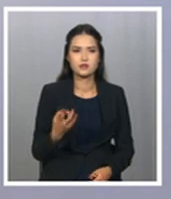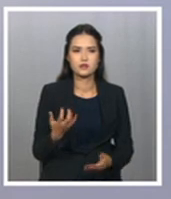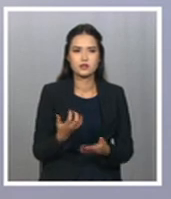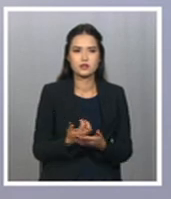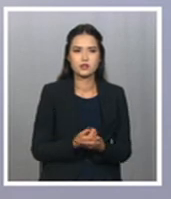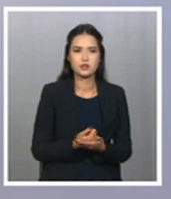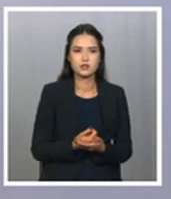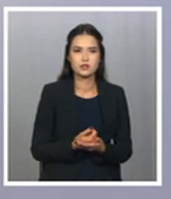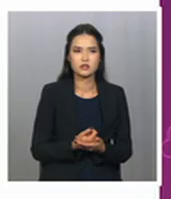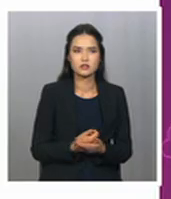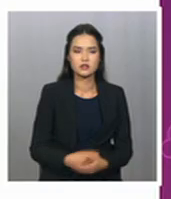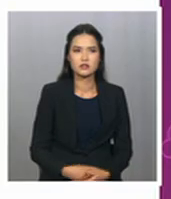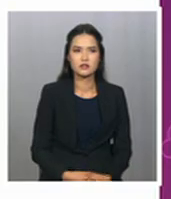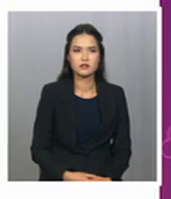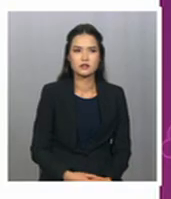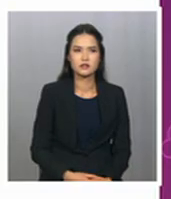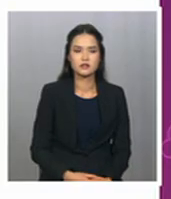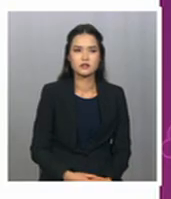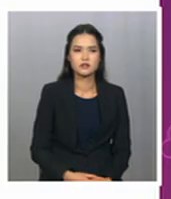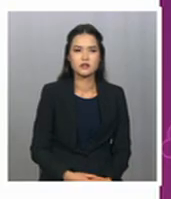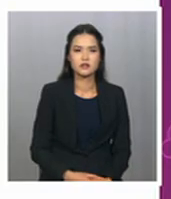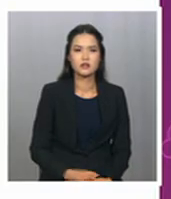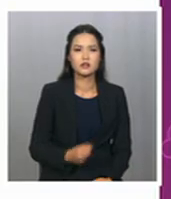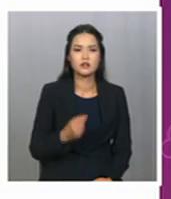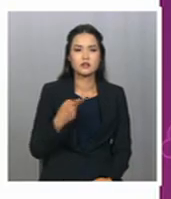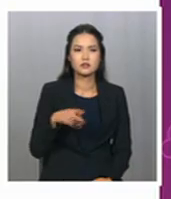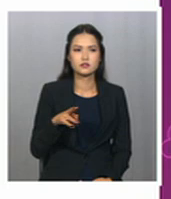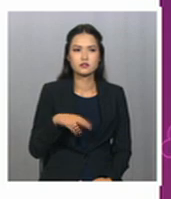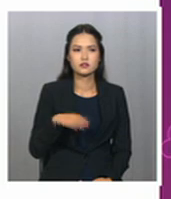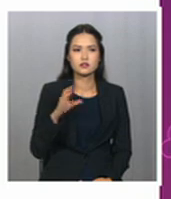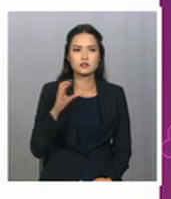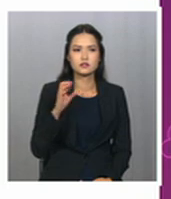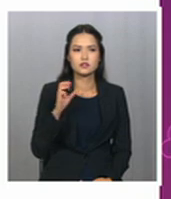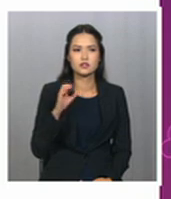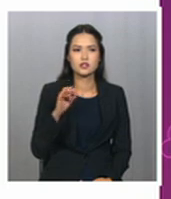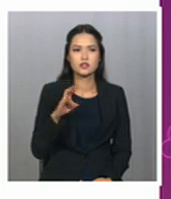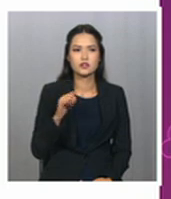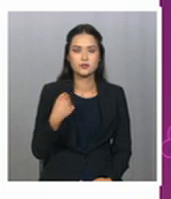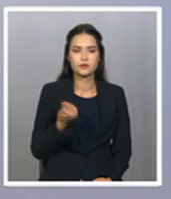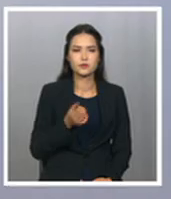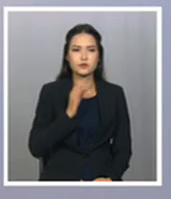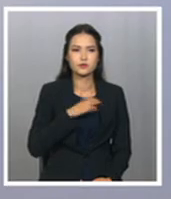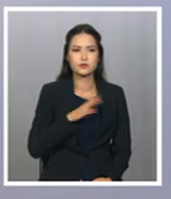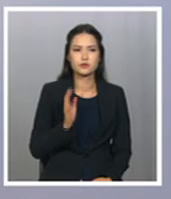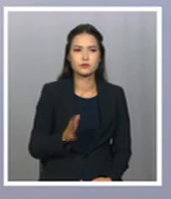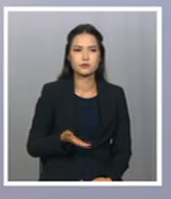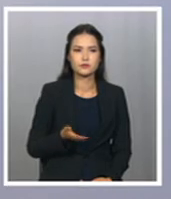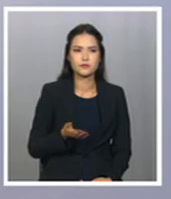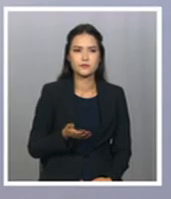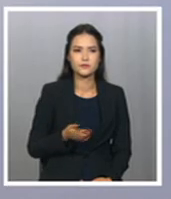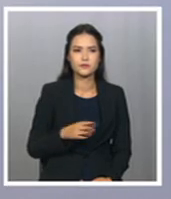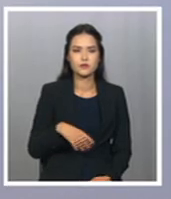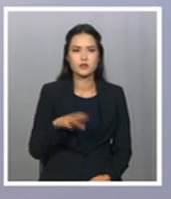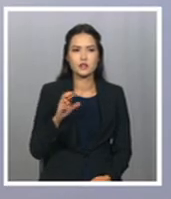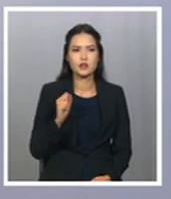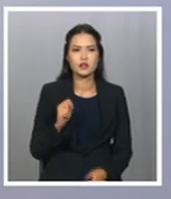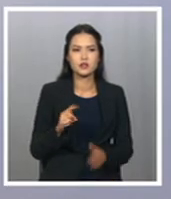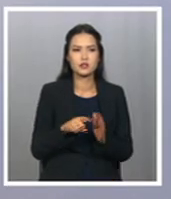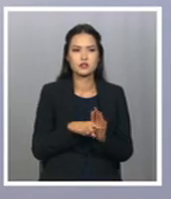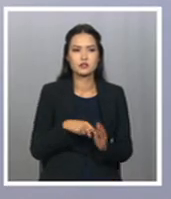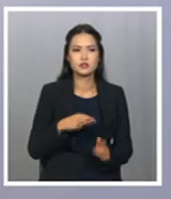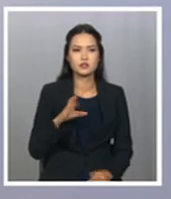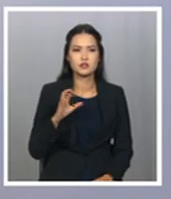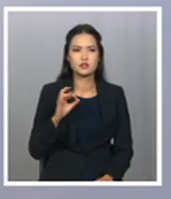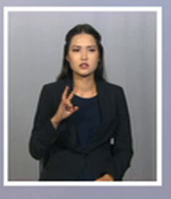табуымыз керек. Ол үшін синустар теоремасын қолданамыз. Яғни А қабырғасы белгілі, альфа